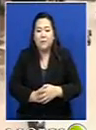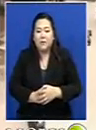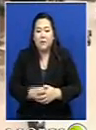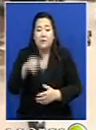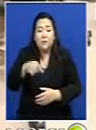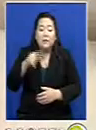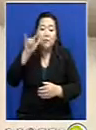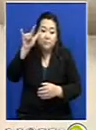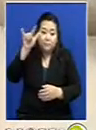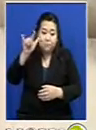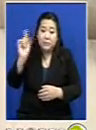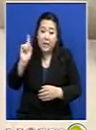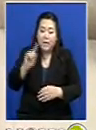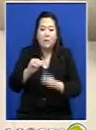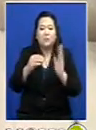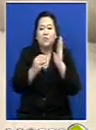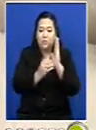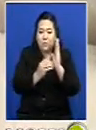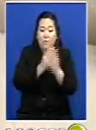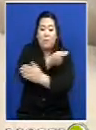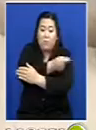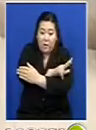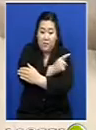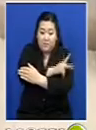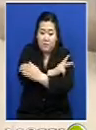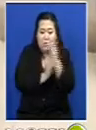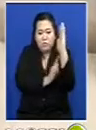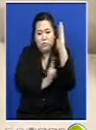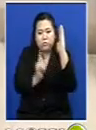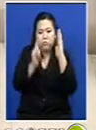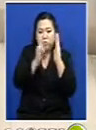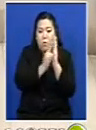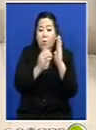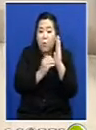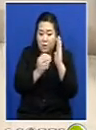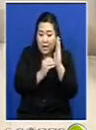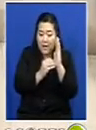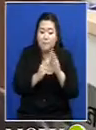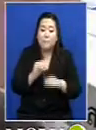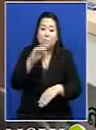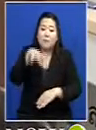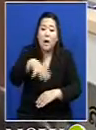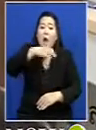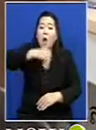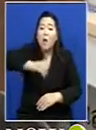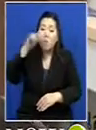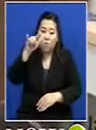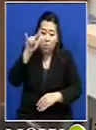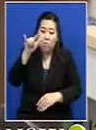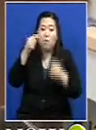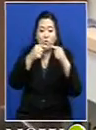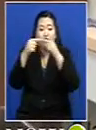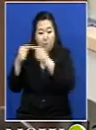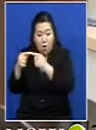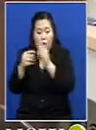าจากสนามบินดอนเมืองคือมาจากภูเก็ตมาลงที่ดอนเมืองและคาดว่าน่าจะต่อรถจากดอนเมืองมาสุวรรณภูมิ